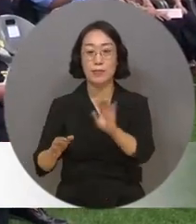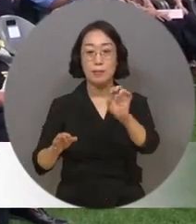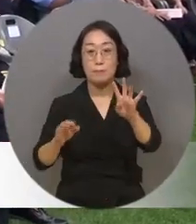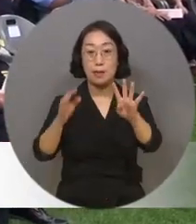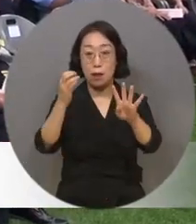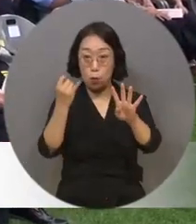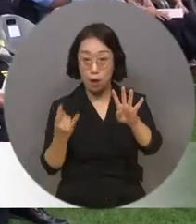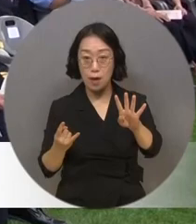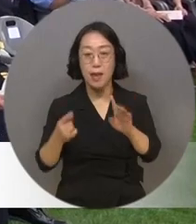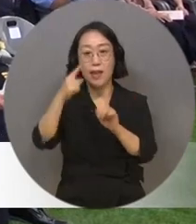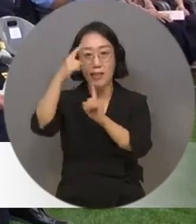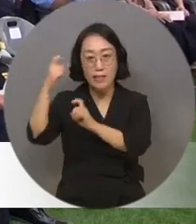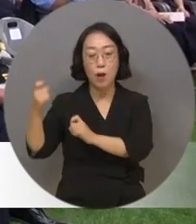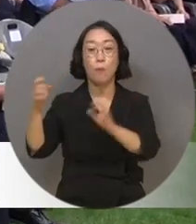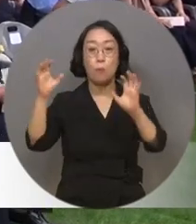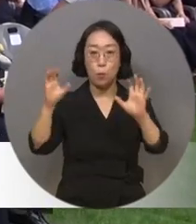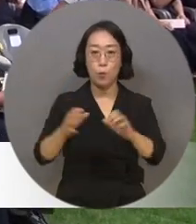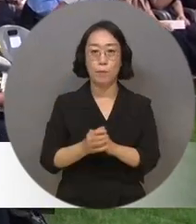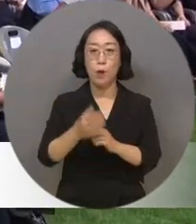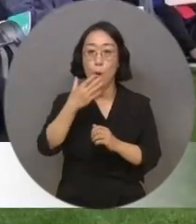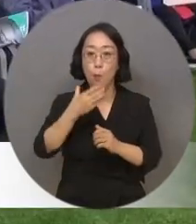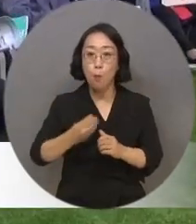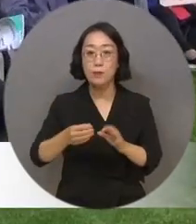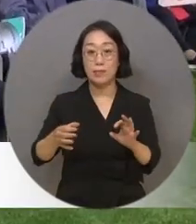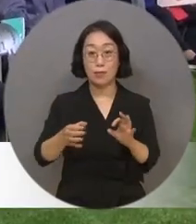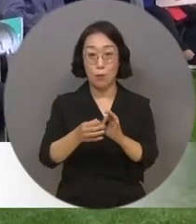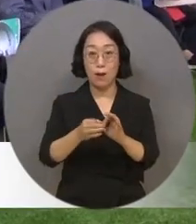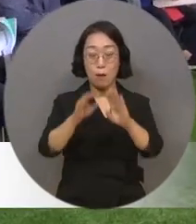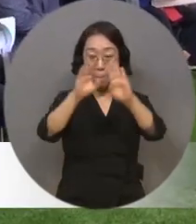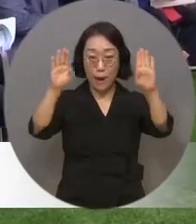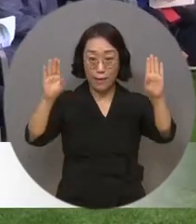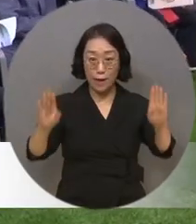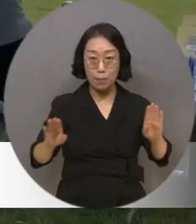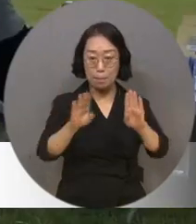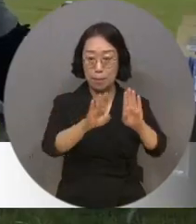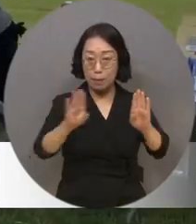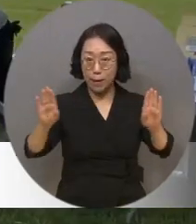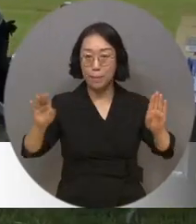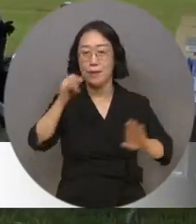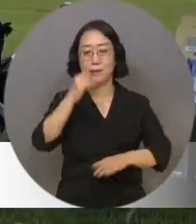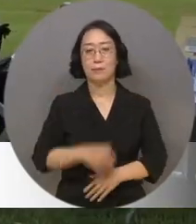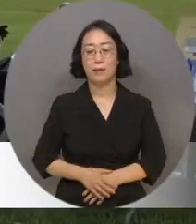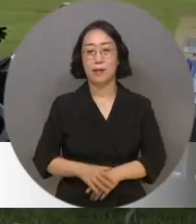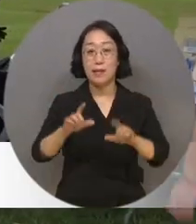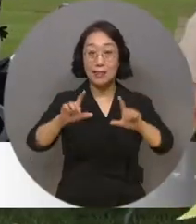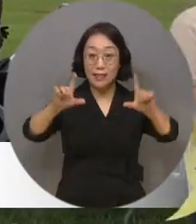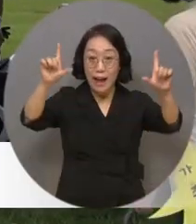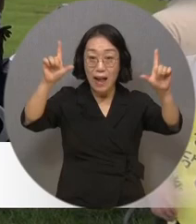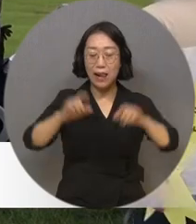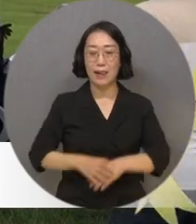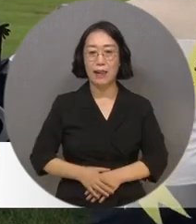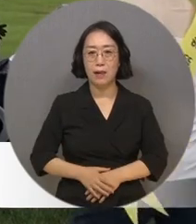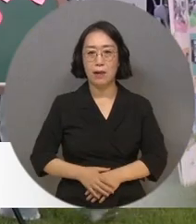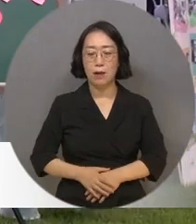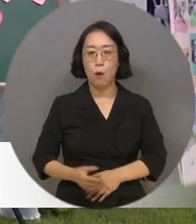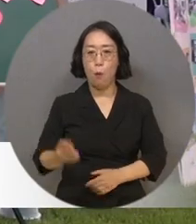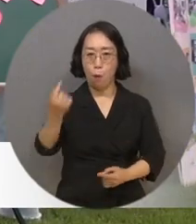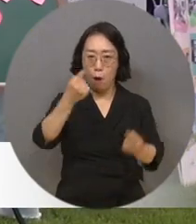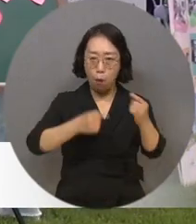사회복지의 날 기념식 및 복지 박람회가 개최되었습니다 이날 행사에서는